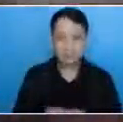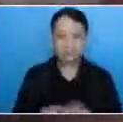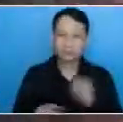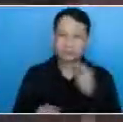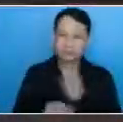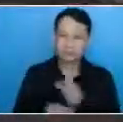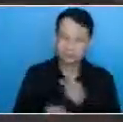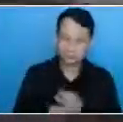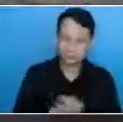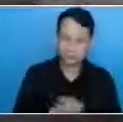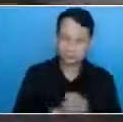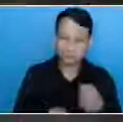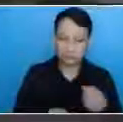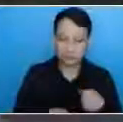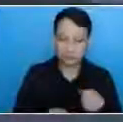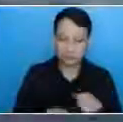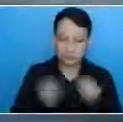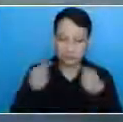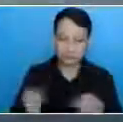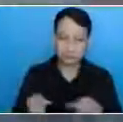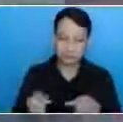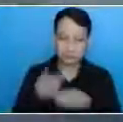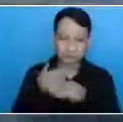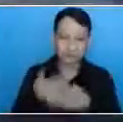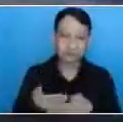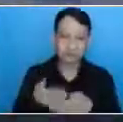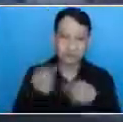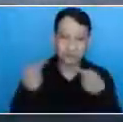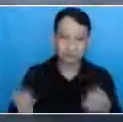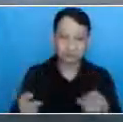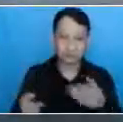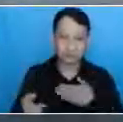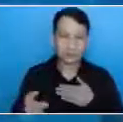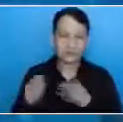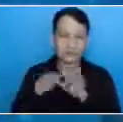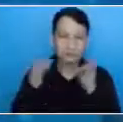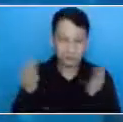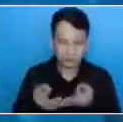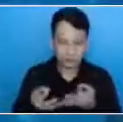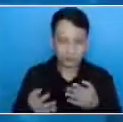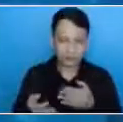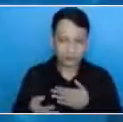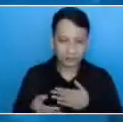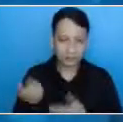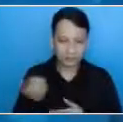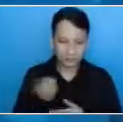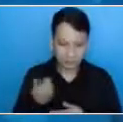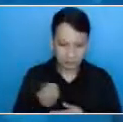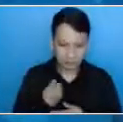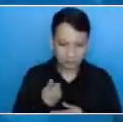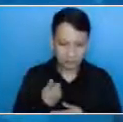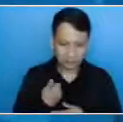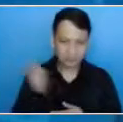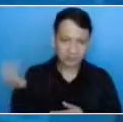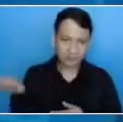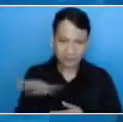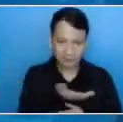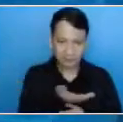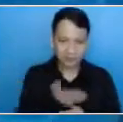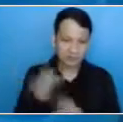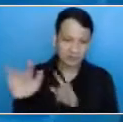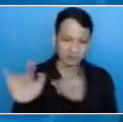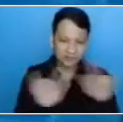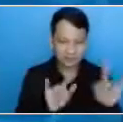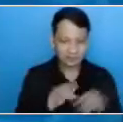na sunod-sunod ang naging dagok niya sa buhay. And we quote Berwin, "Tumakbo akong konsihal dito sa Taytay. Hindi rin